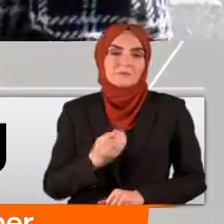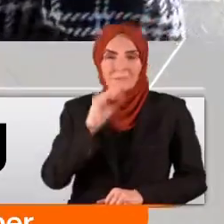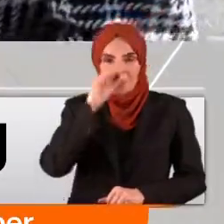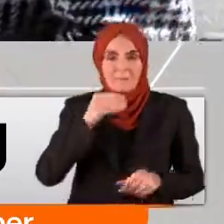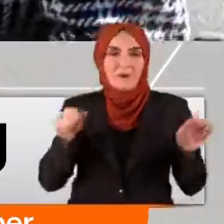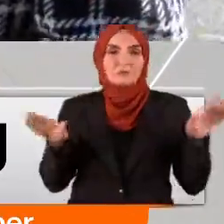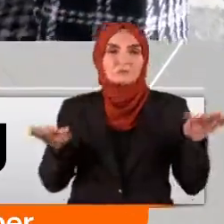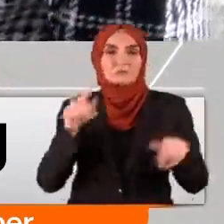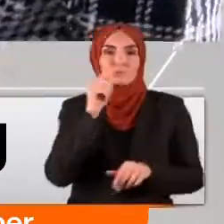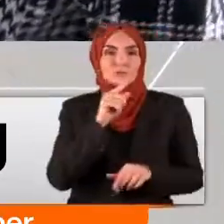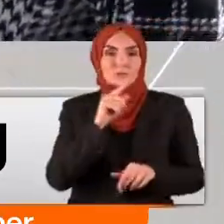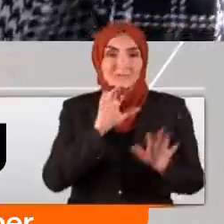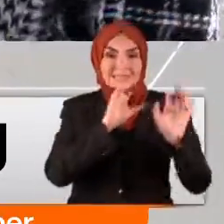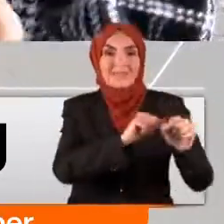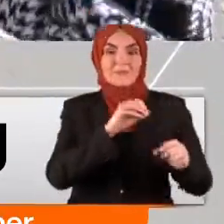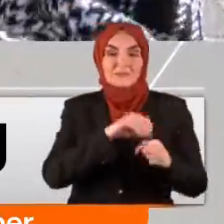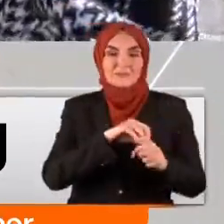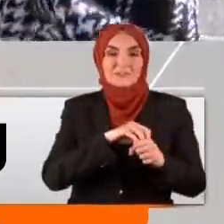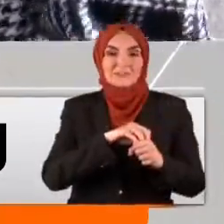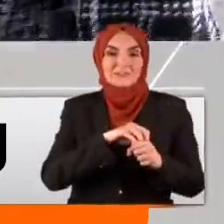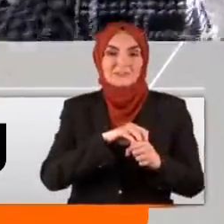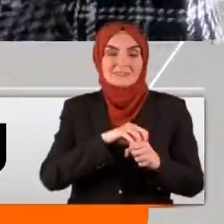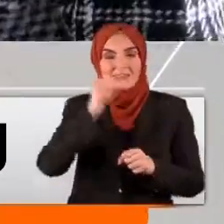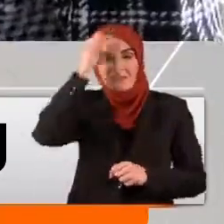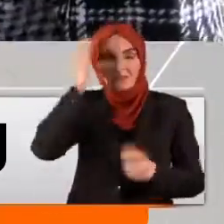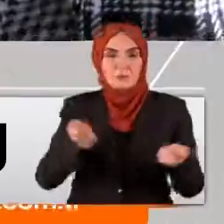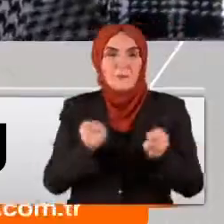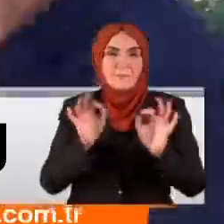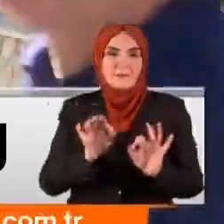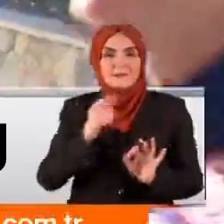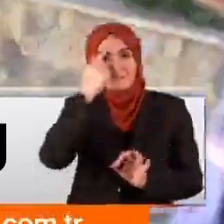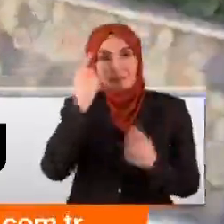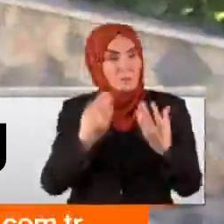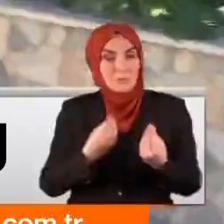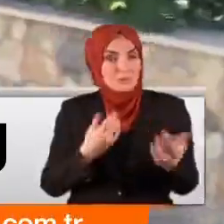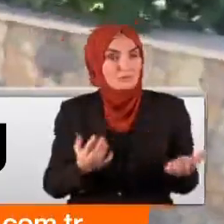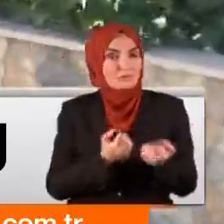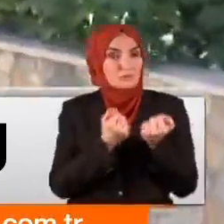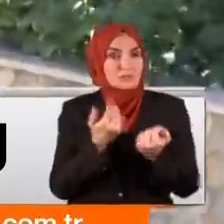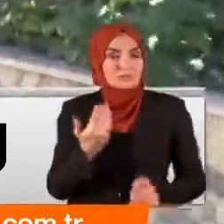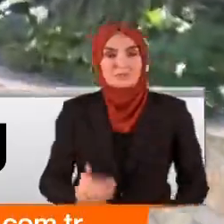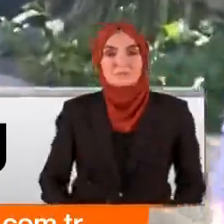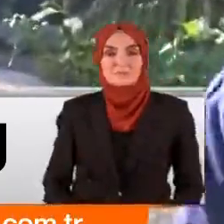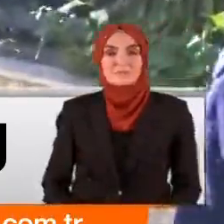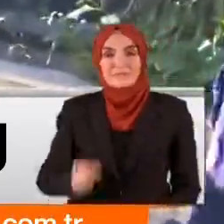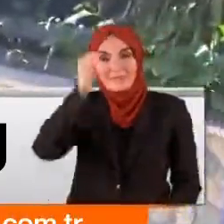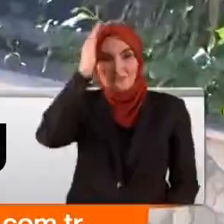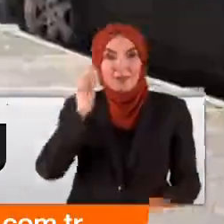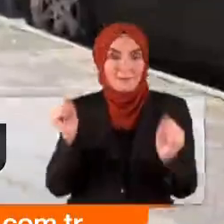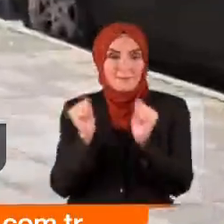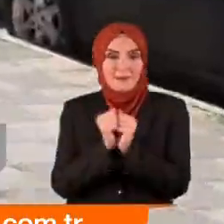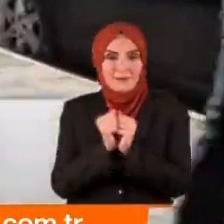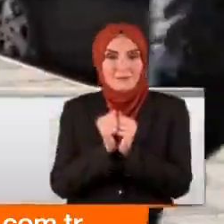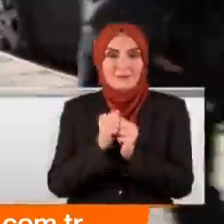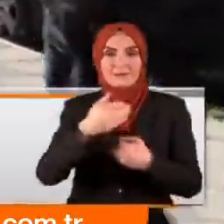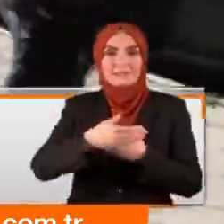gelirse, yardımcı olursa elimden bana geliyor. Kaçmayacak, alacağım kısmet olursa. Sevinç hemen itfaiye eriyle birlikte sepete bindi.